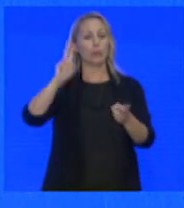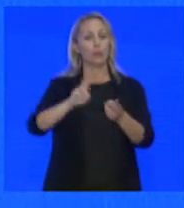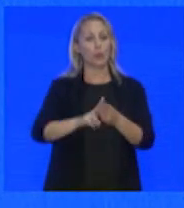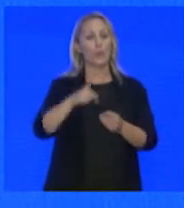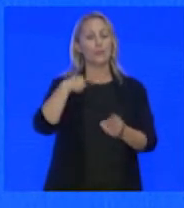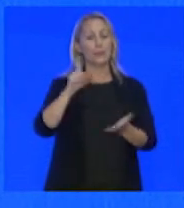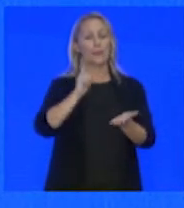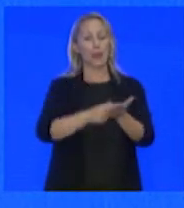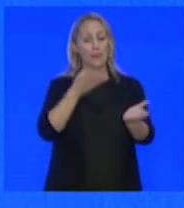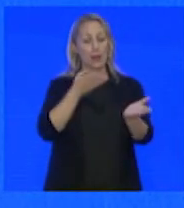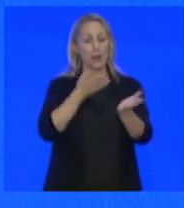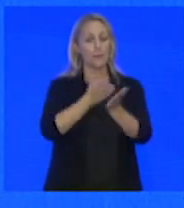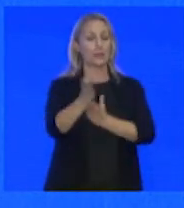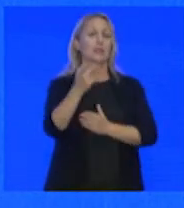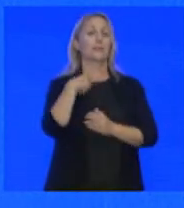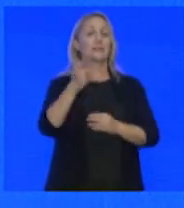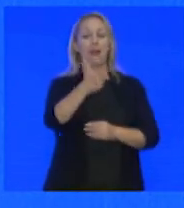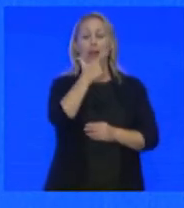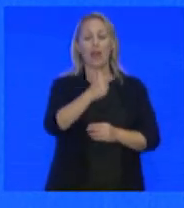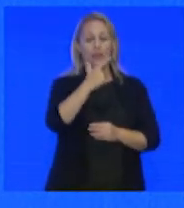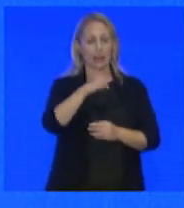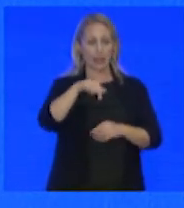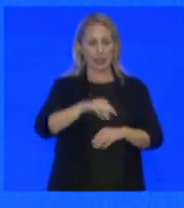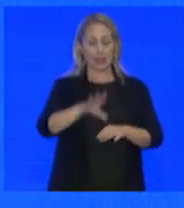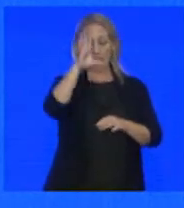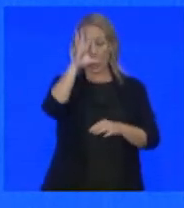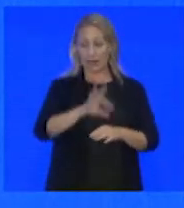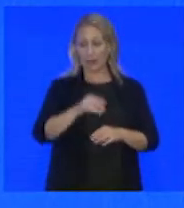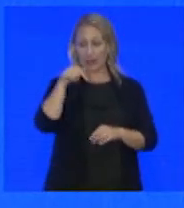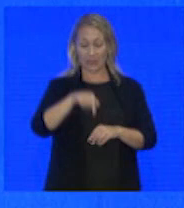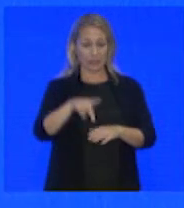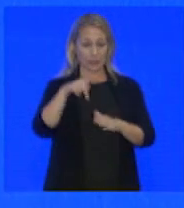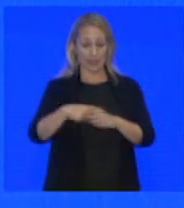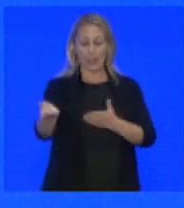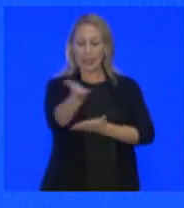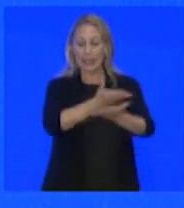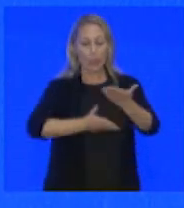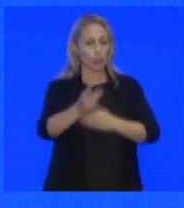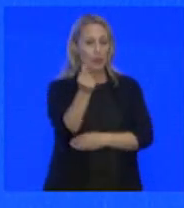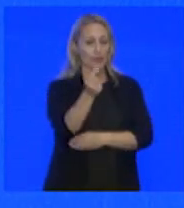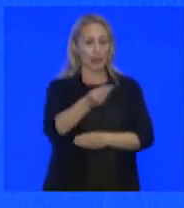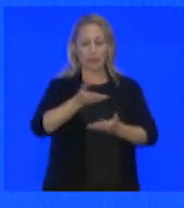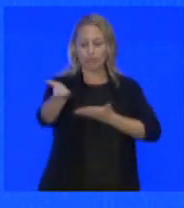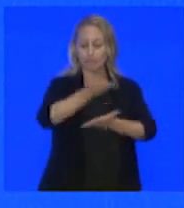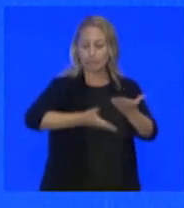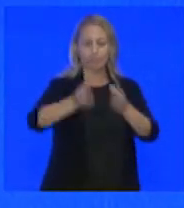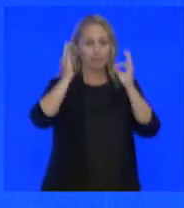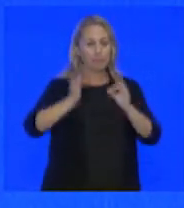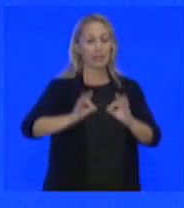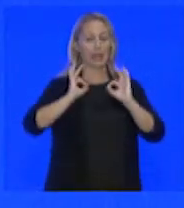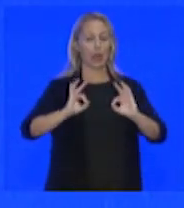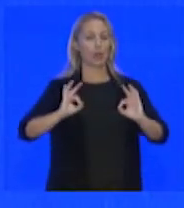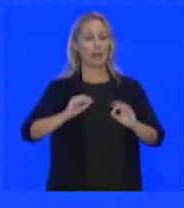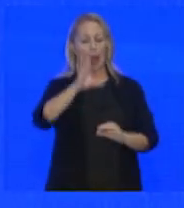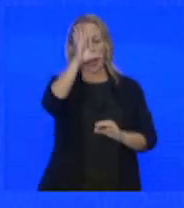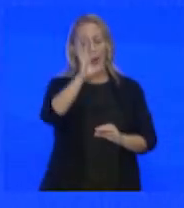μια νέα αρχή, αλλά κυρίως να υπάρξει πραγματική ρευστότητα στην οικονομία. Και αυτό θα γίνει